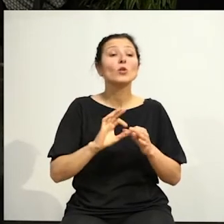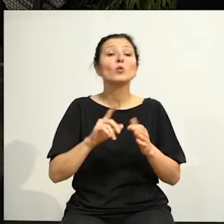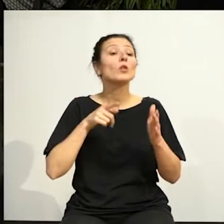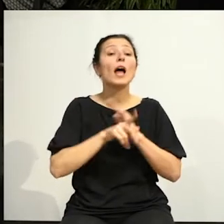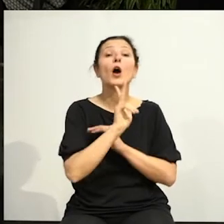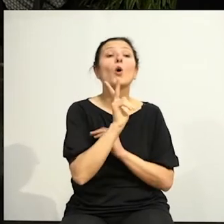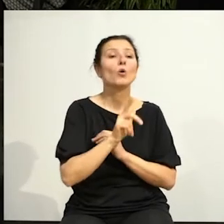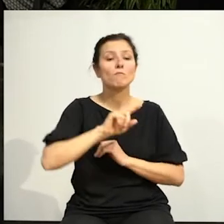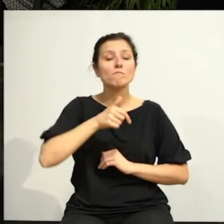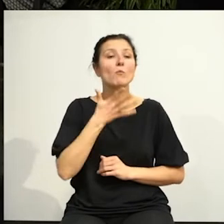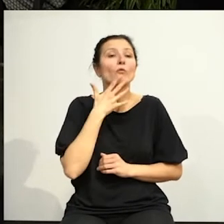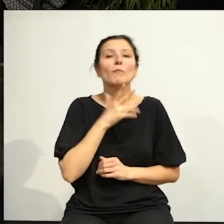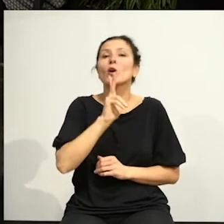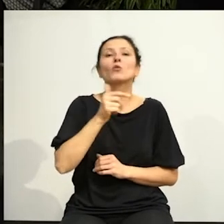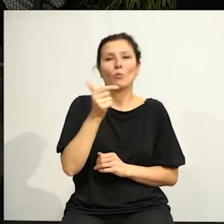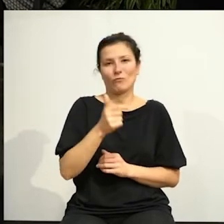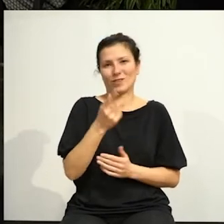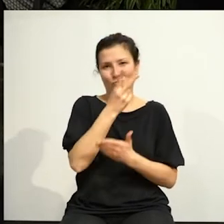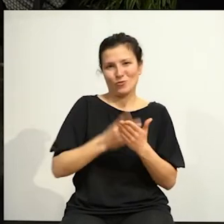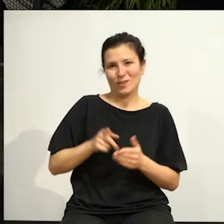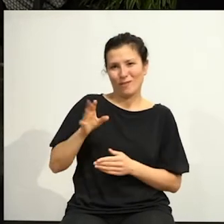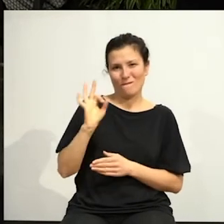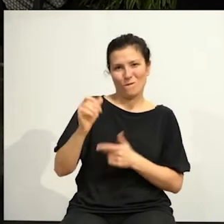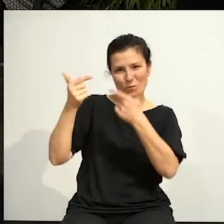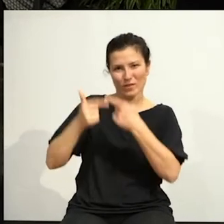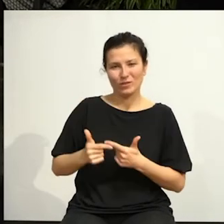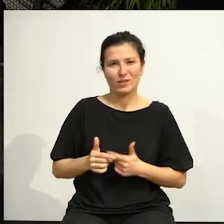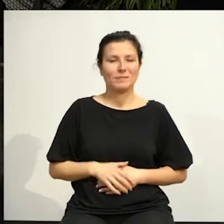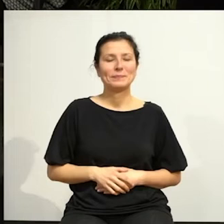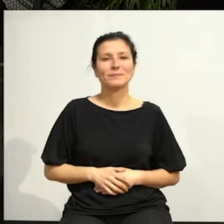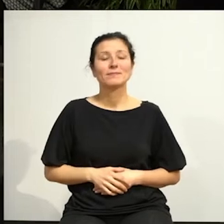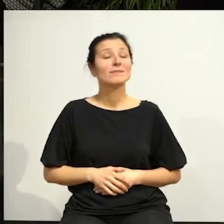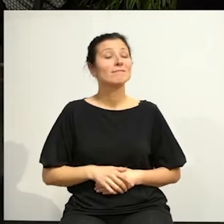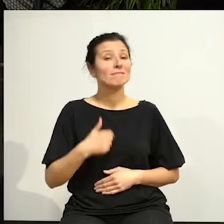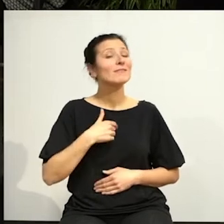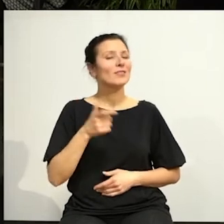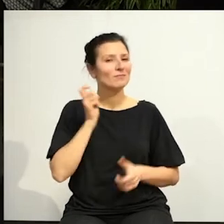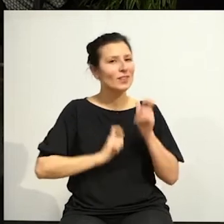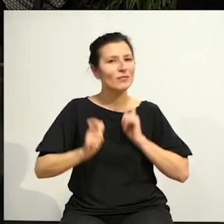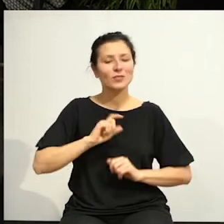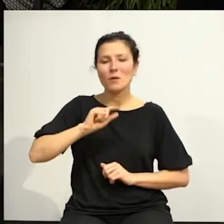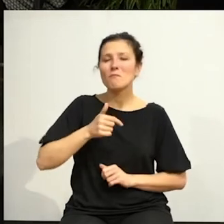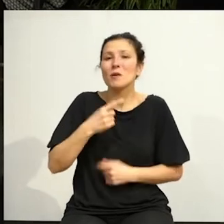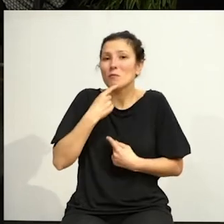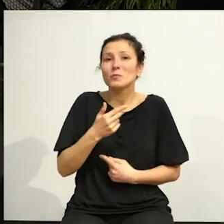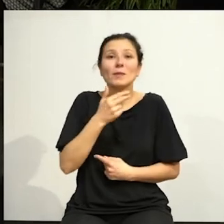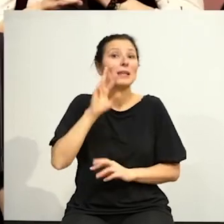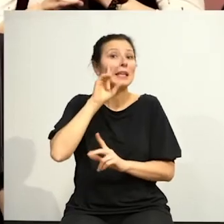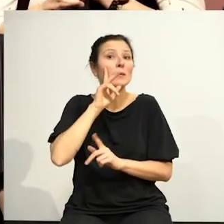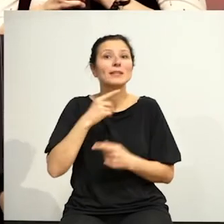i kto ma czytać Norwida, gdzie my z tym Norwidem wychodzimy. Bardzo się też cieszę, że powiedzieliśmy o tych interpretacjach